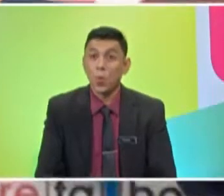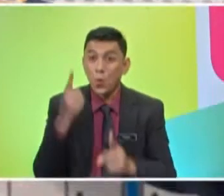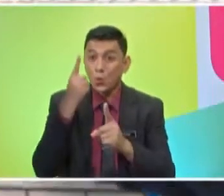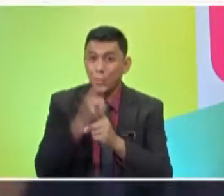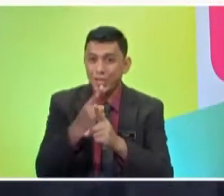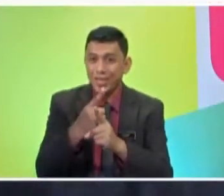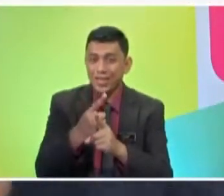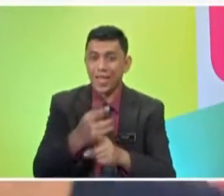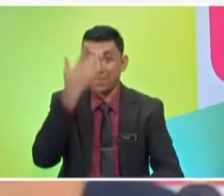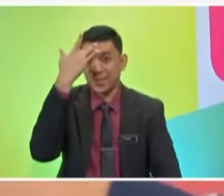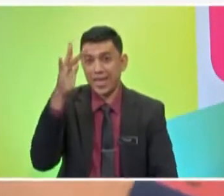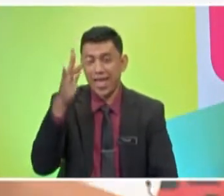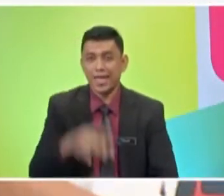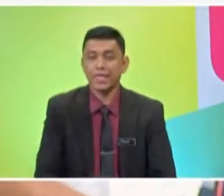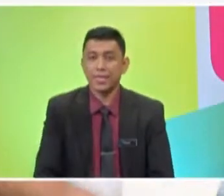Betul.